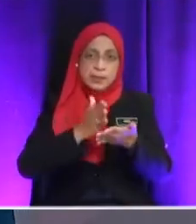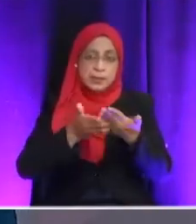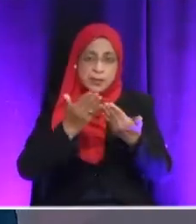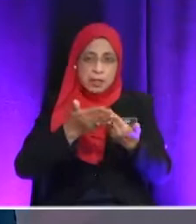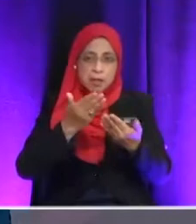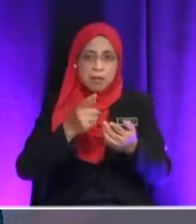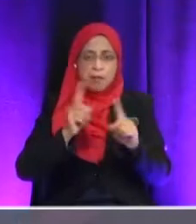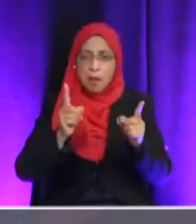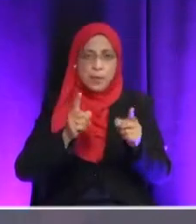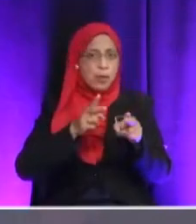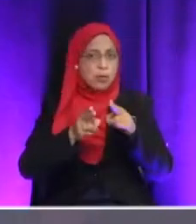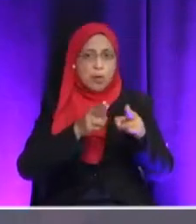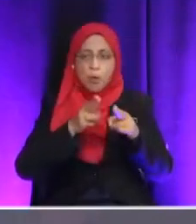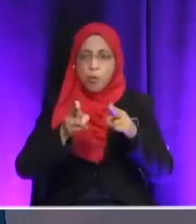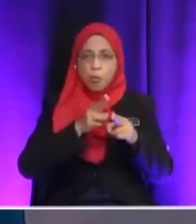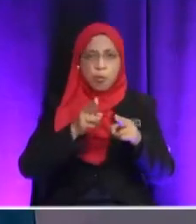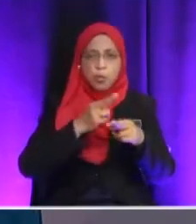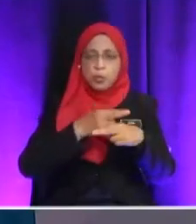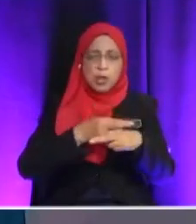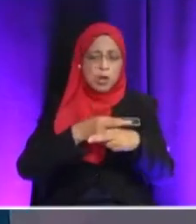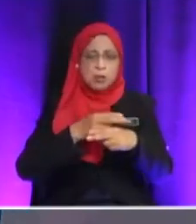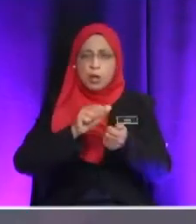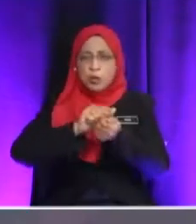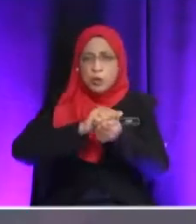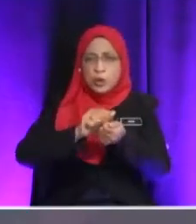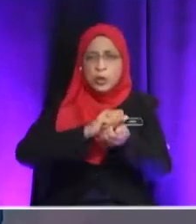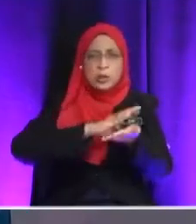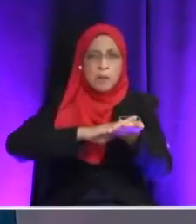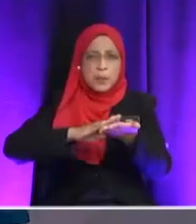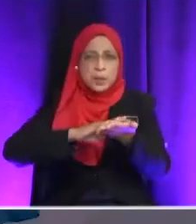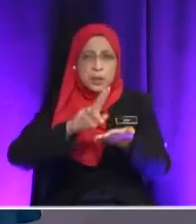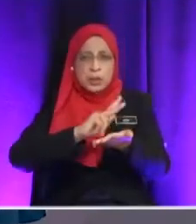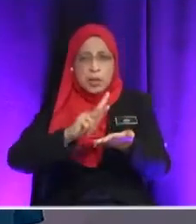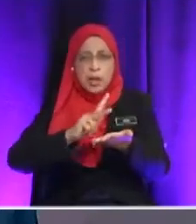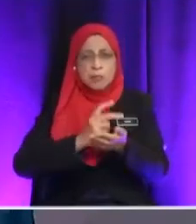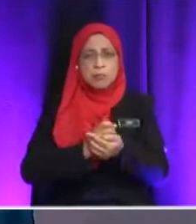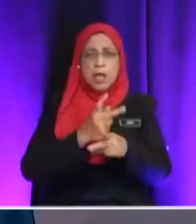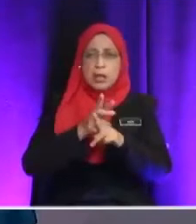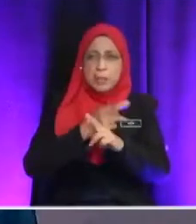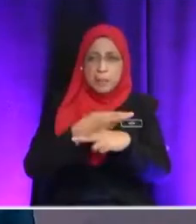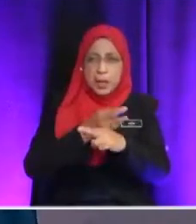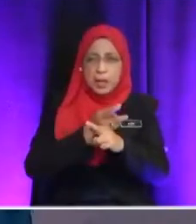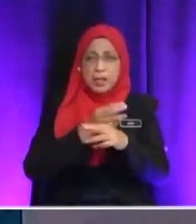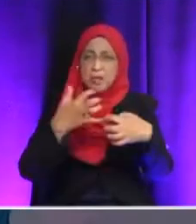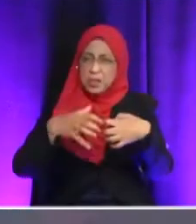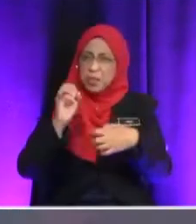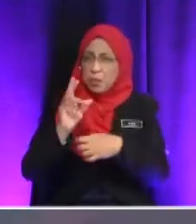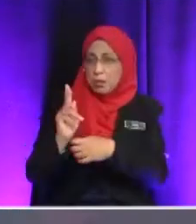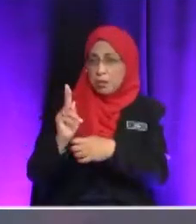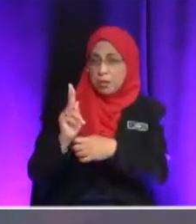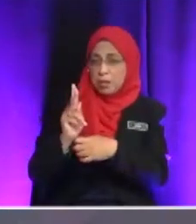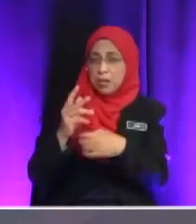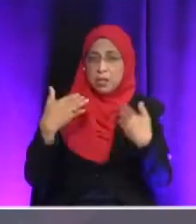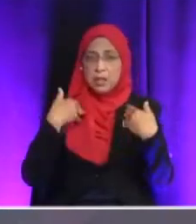tapi kita tak service di dalam bahasa dalam bahasa melayunya kita tak baik pulih Dil jadi Adakah mesin tuh